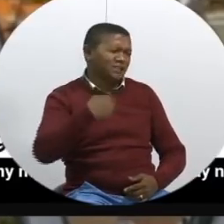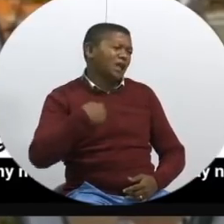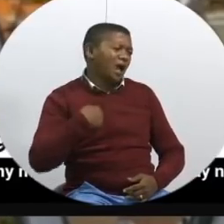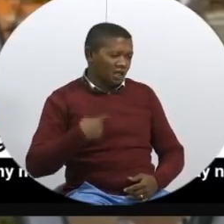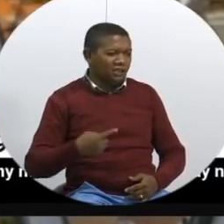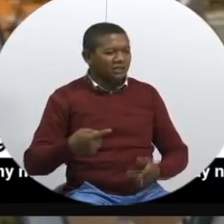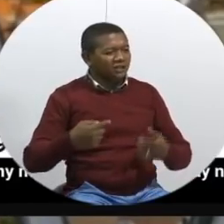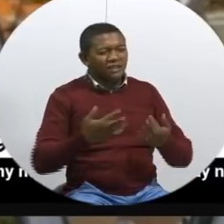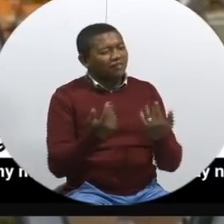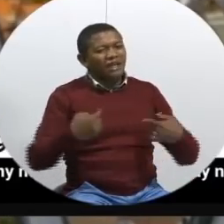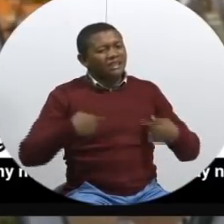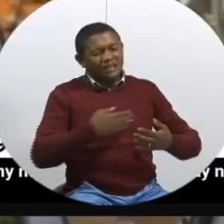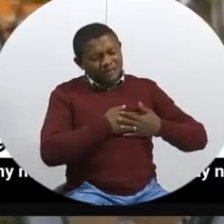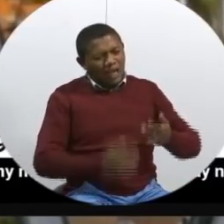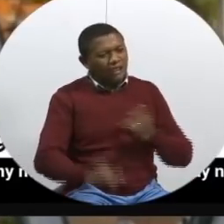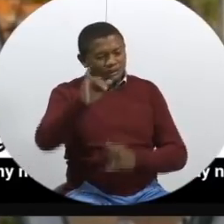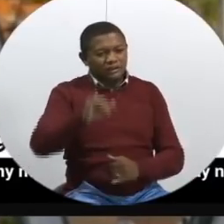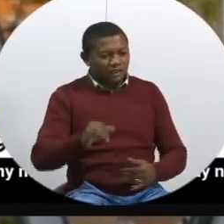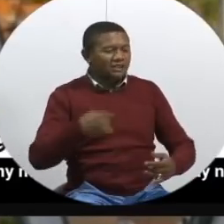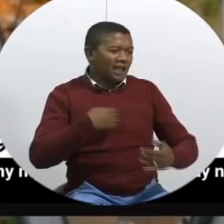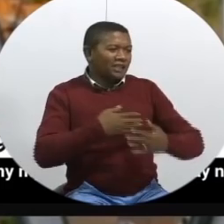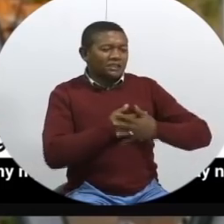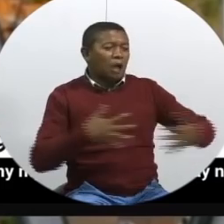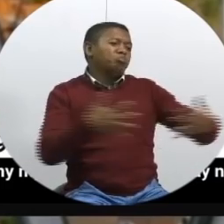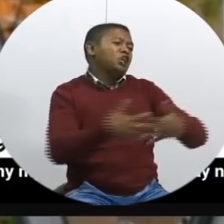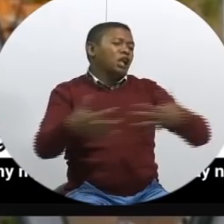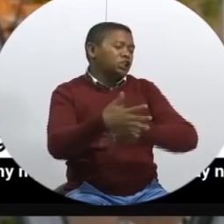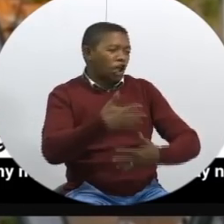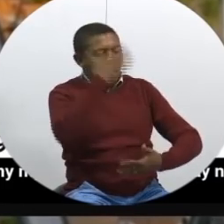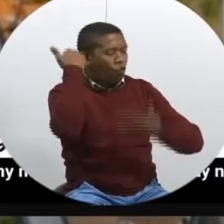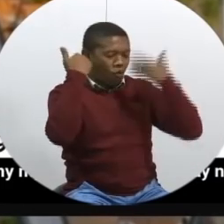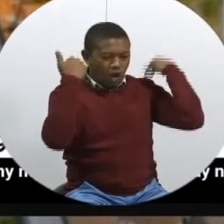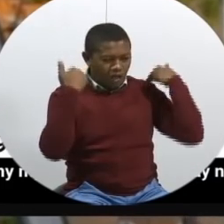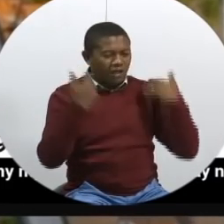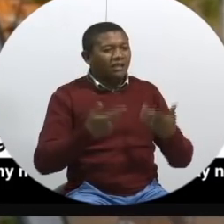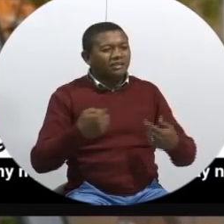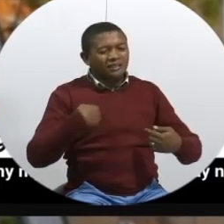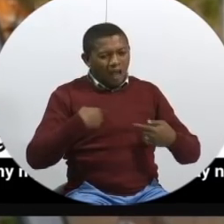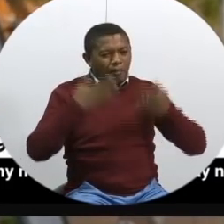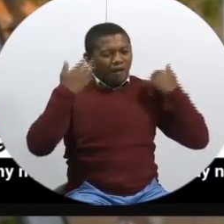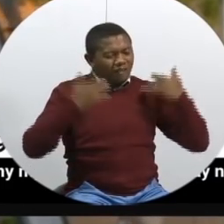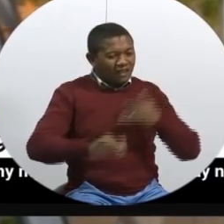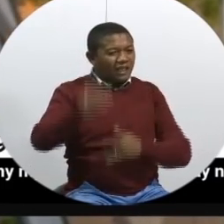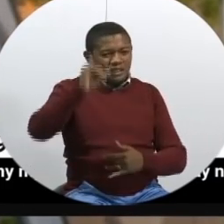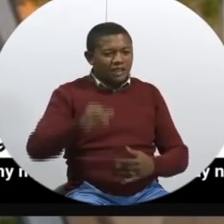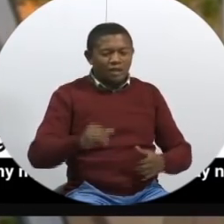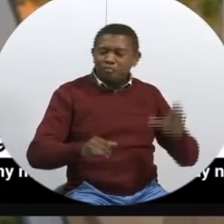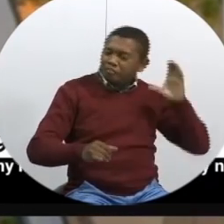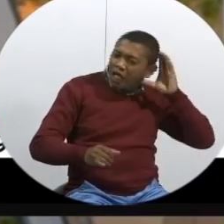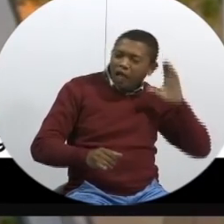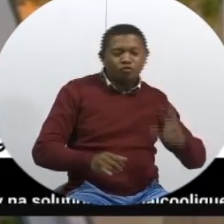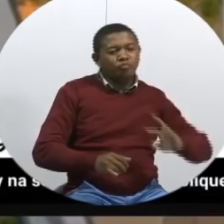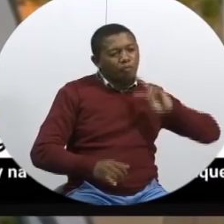zavatra tiako indrindra dia mifampikasokasoka amin'ny vahoaka ny zavatra mahafinaritra anahy indrindra dia mieno sy